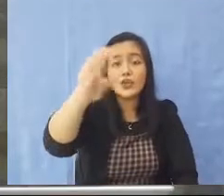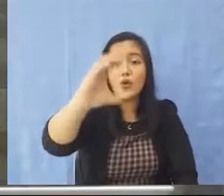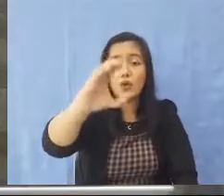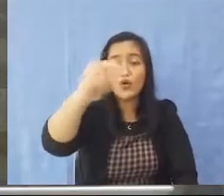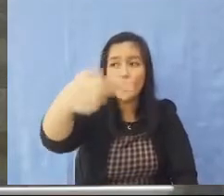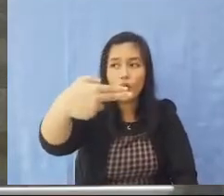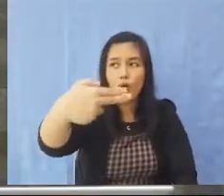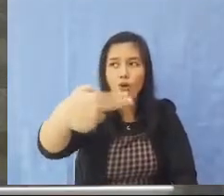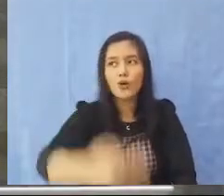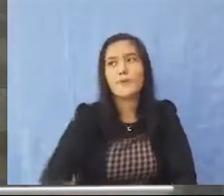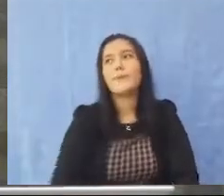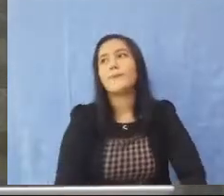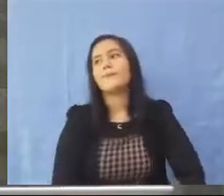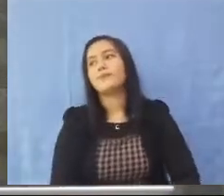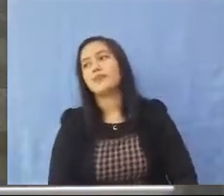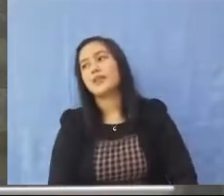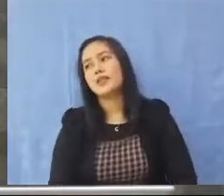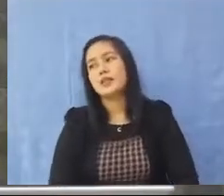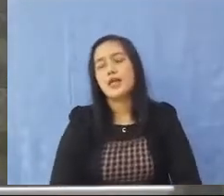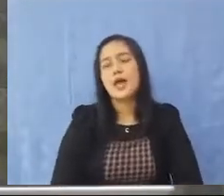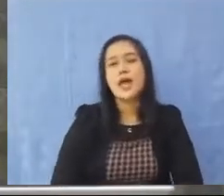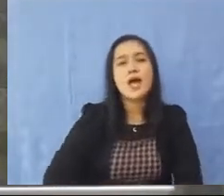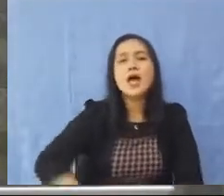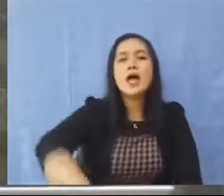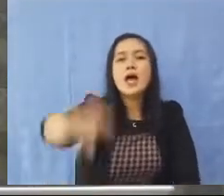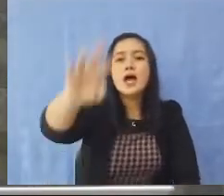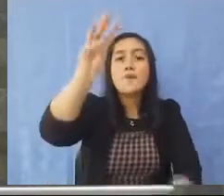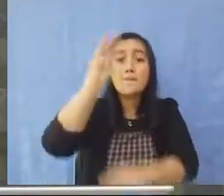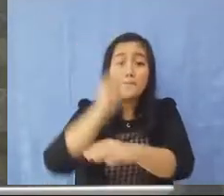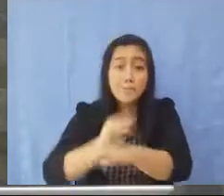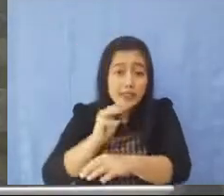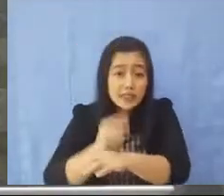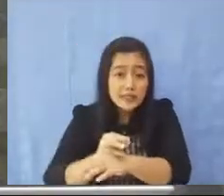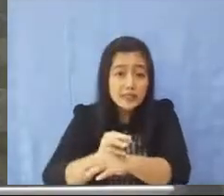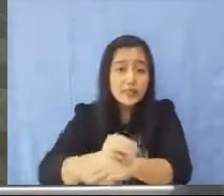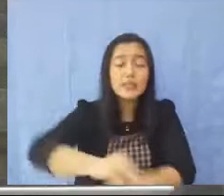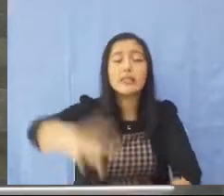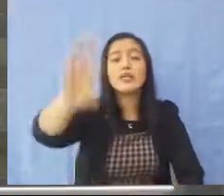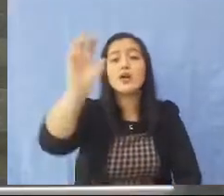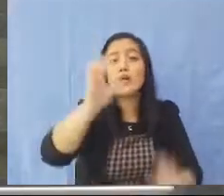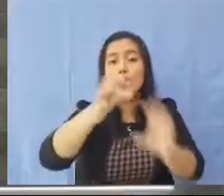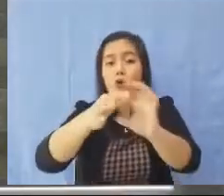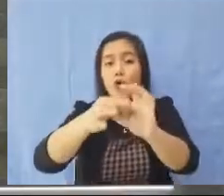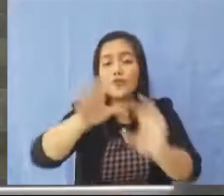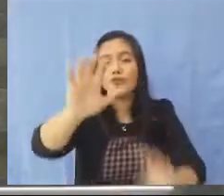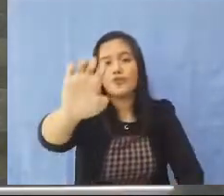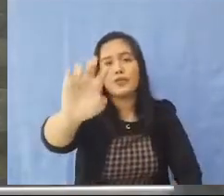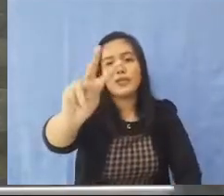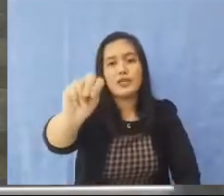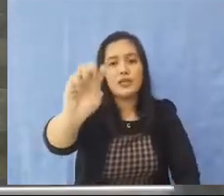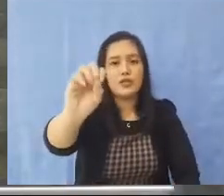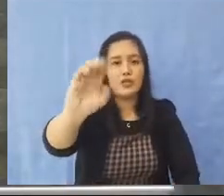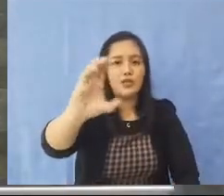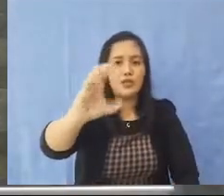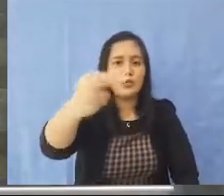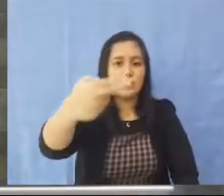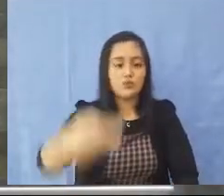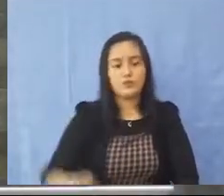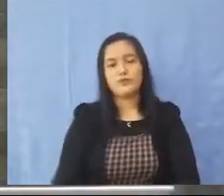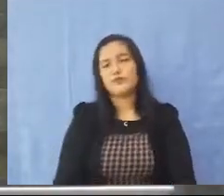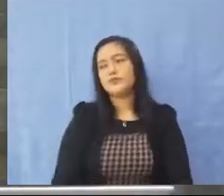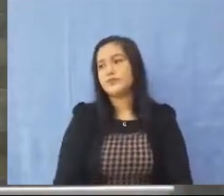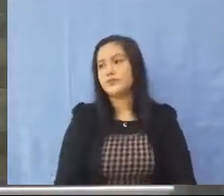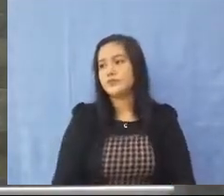yan. Now, yan po yung mga minsan, mga kadalasang hindi natin nabibigyan ng pansin. Pero, doctrinally speaking, ay meron